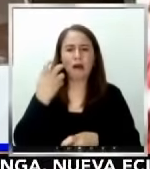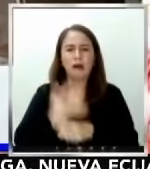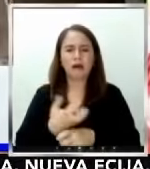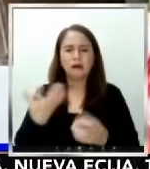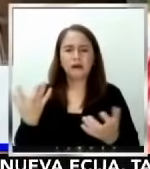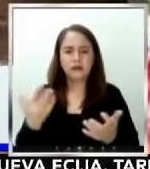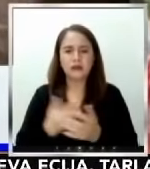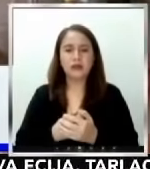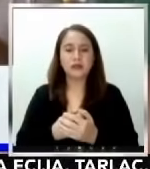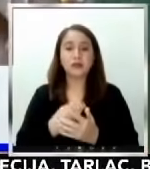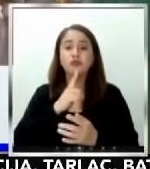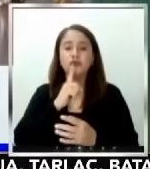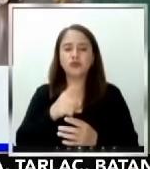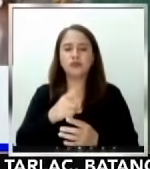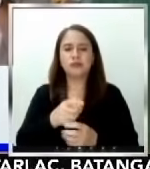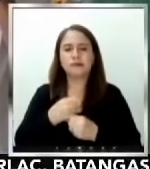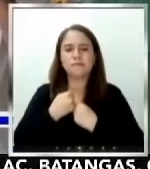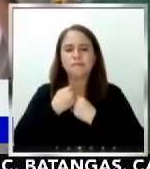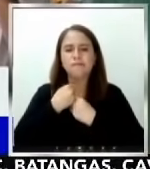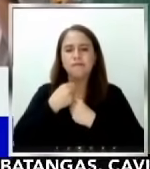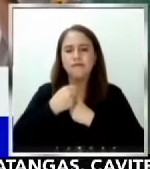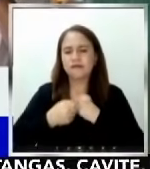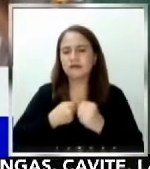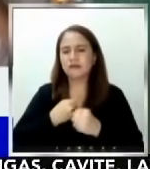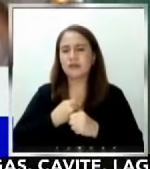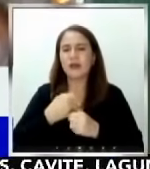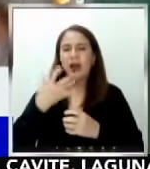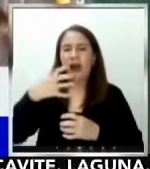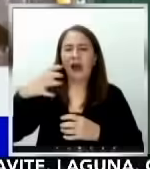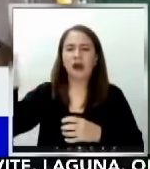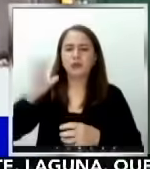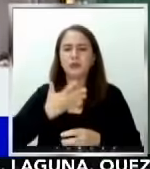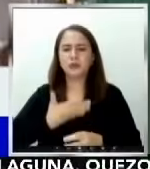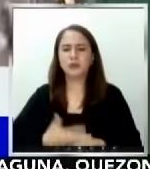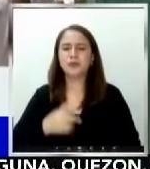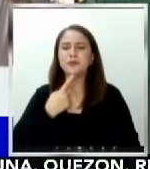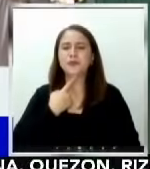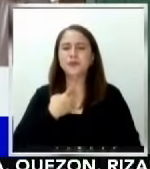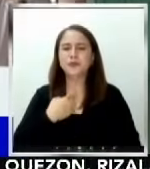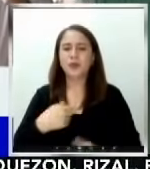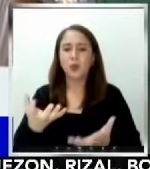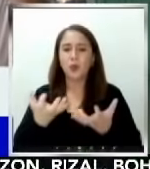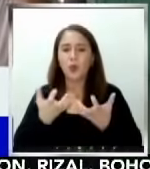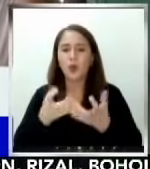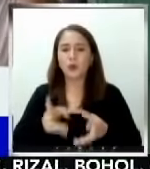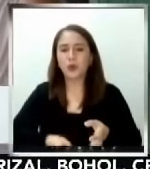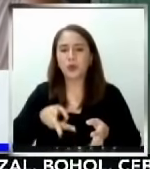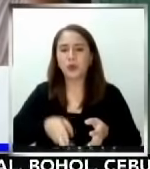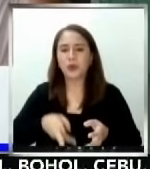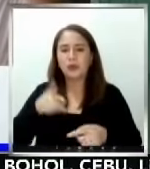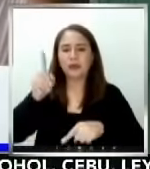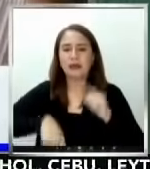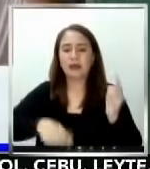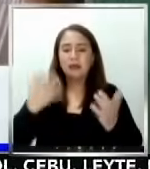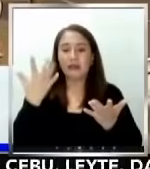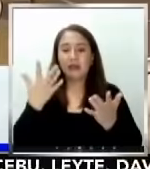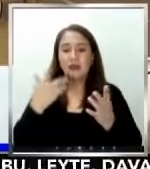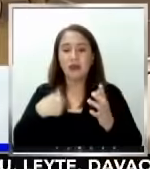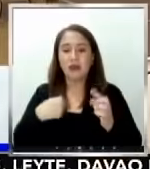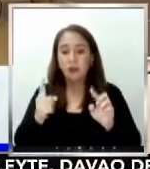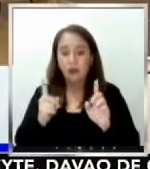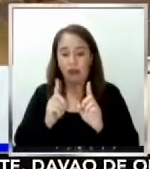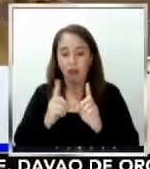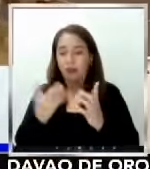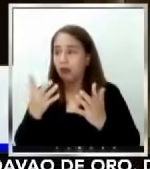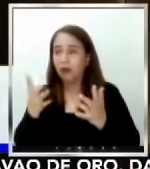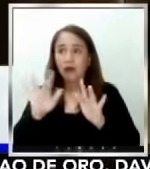Talagang sakripisyo lang. Sa init, gutom, uhaw, gusto mong maihin, hindi ka makaihin, baka ano yung pila, walang maihihan.